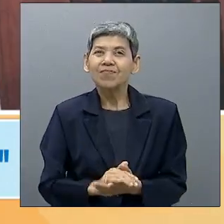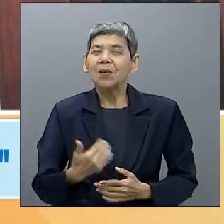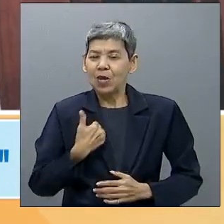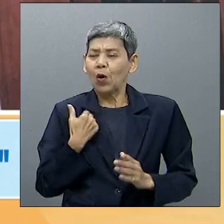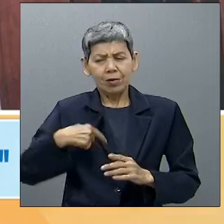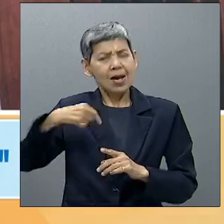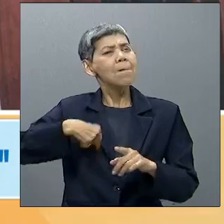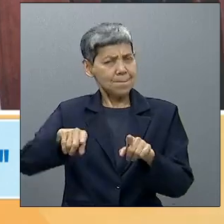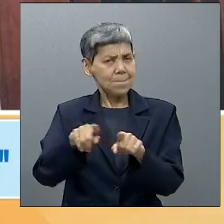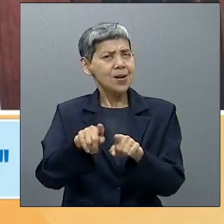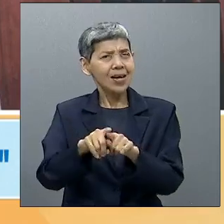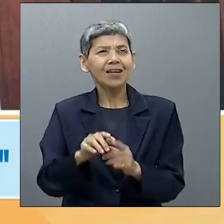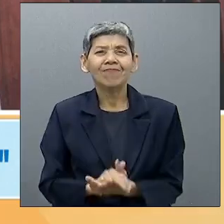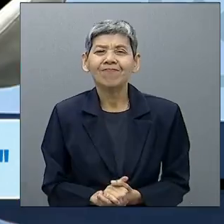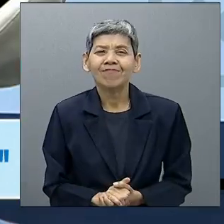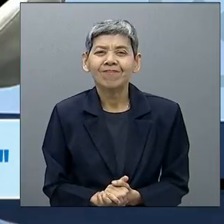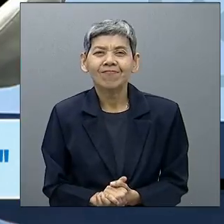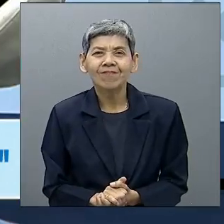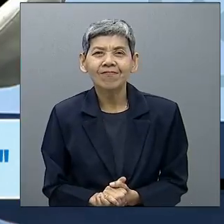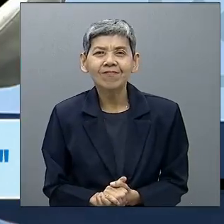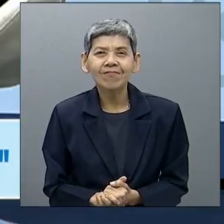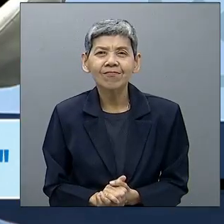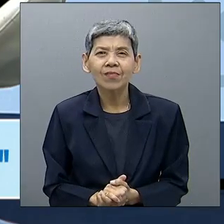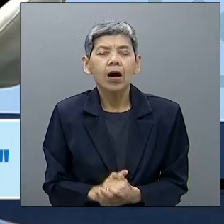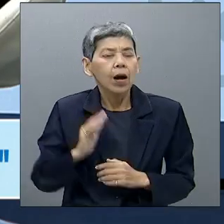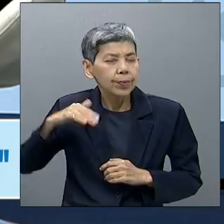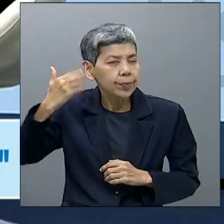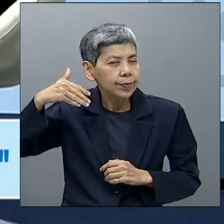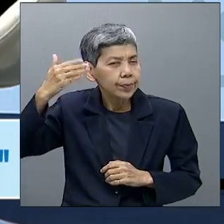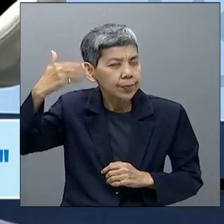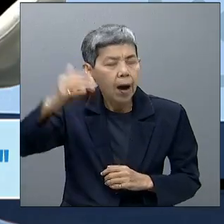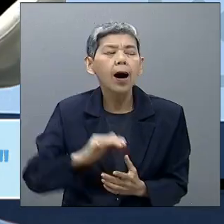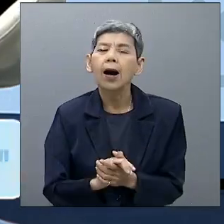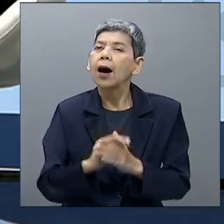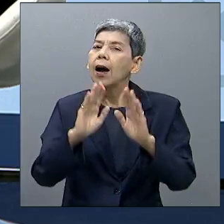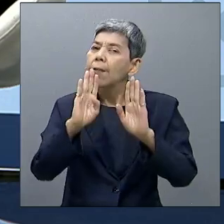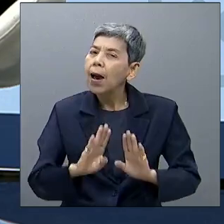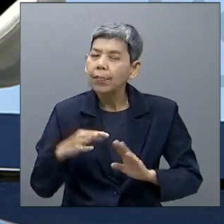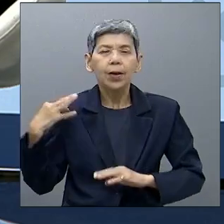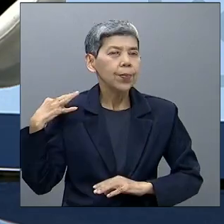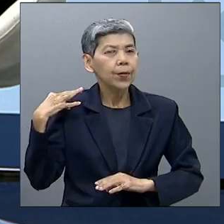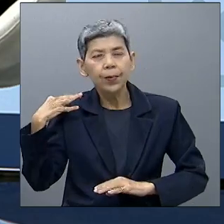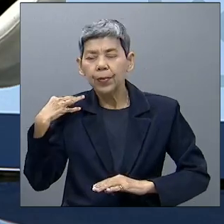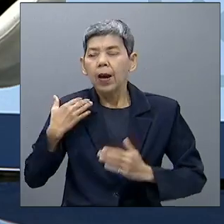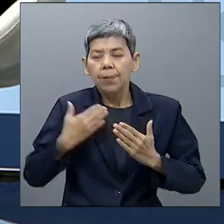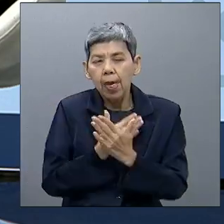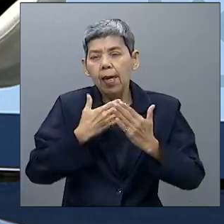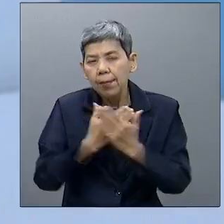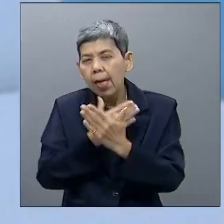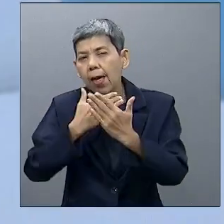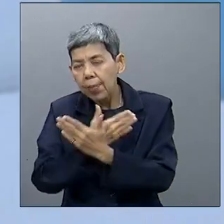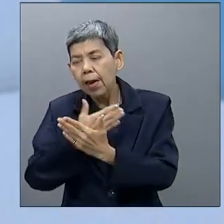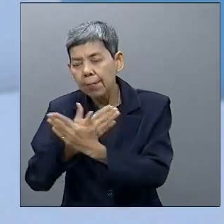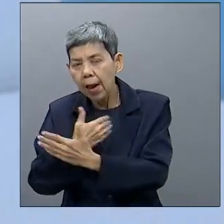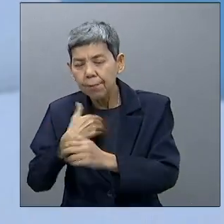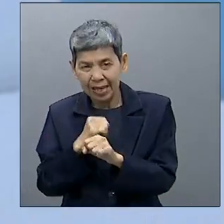นเหมือนเราด้วยอะไรเงี้ย ค่ะนั่นหมายความว่าแม้ว่าเวลาจะผ่านไปรูปแบบการประกวดนางงามก็จะปรับเปลี่ยนไปตามยุคสมัย